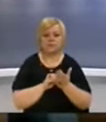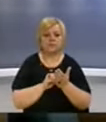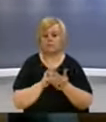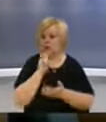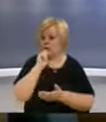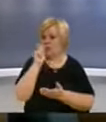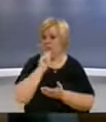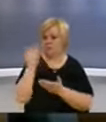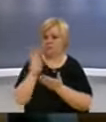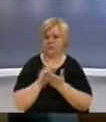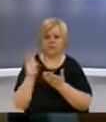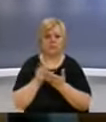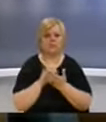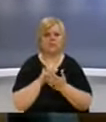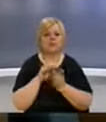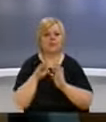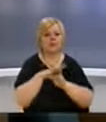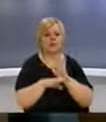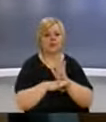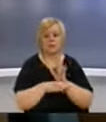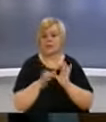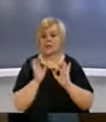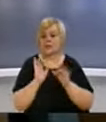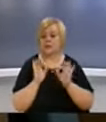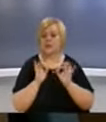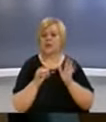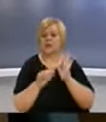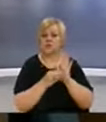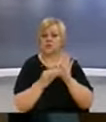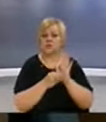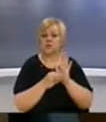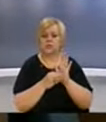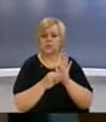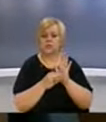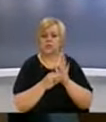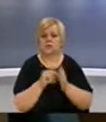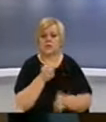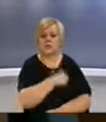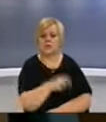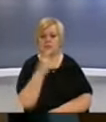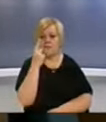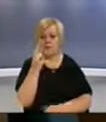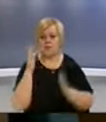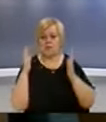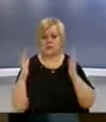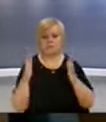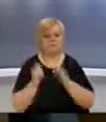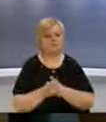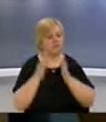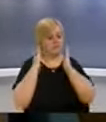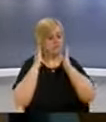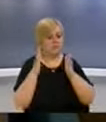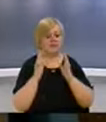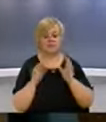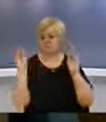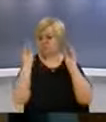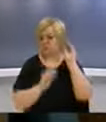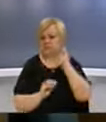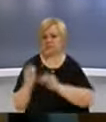e cila në projekt ligj është specifikuar se duhet të jetë një vit, mirë po besoj që gjatë amandamentimit